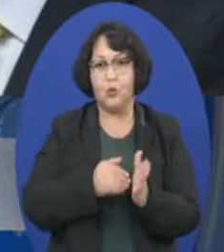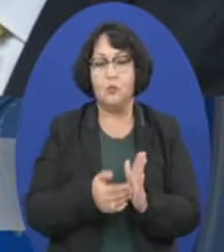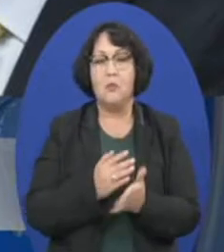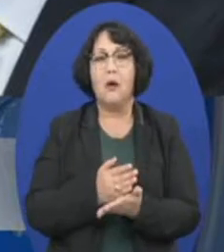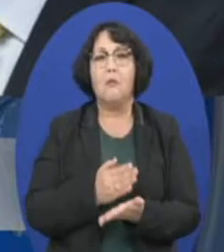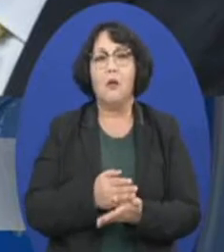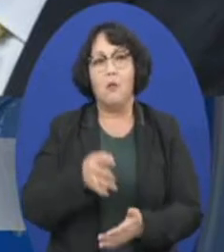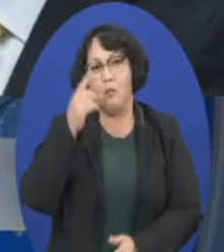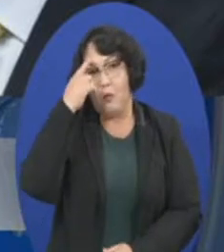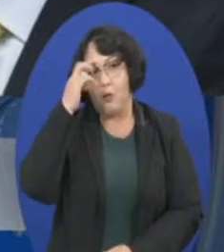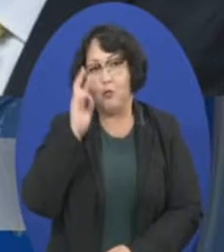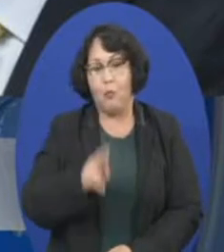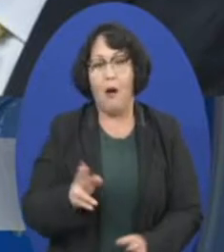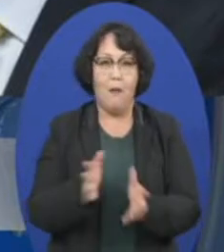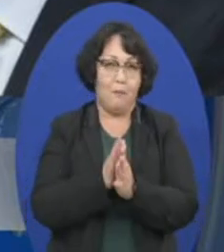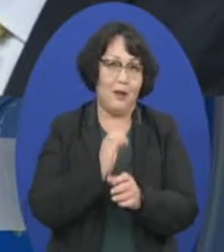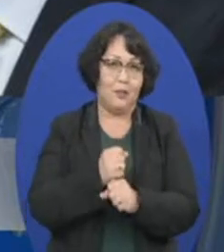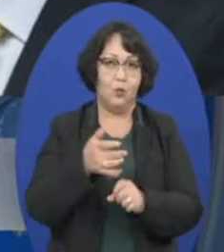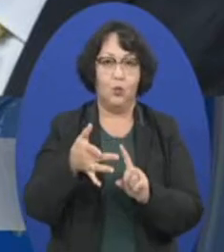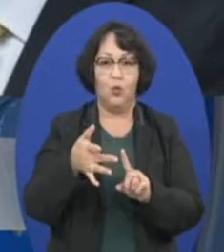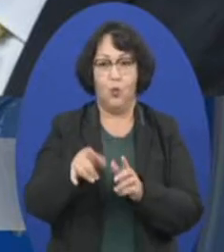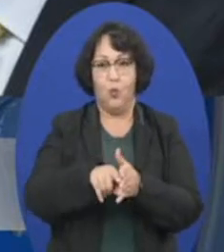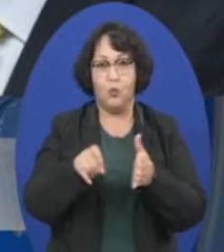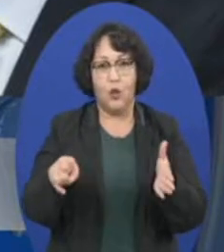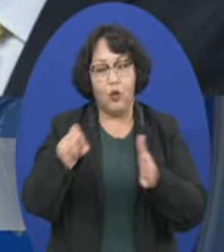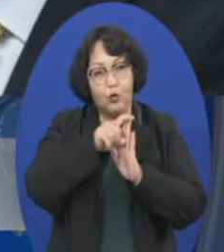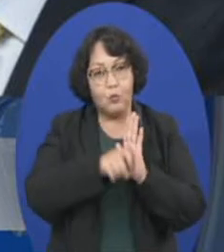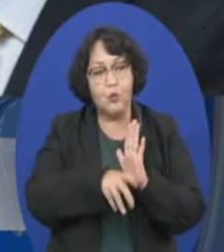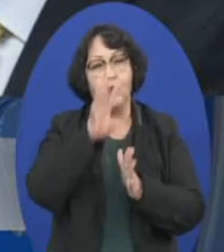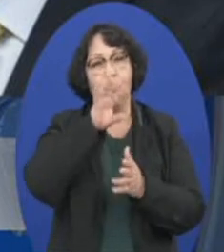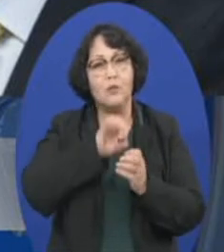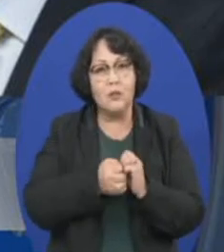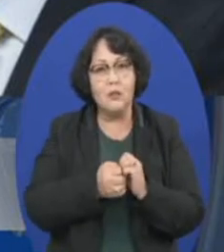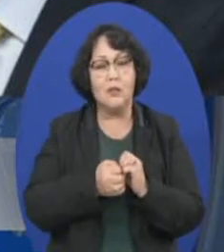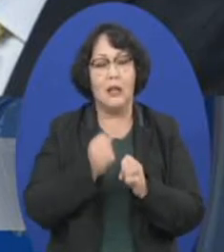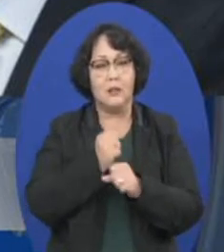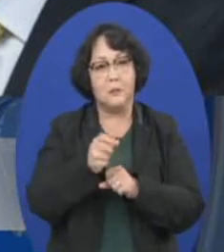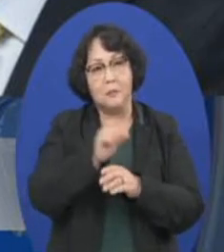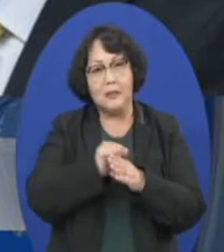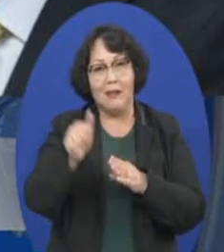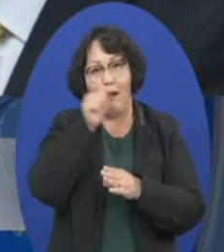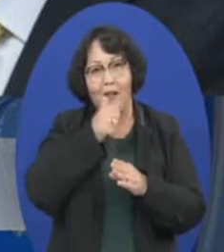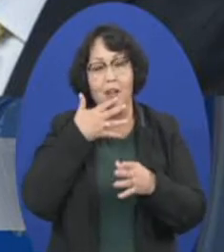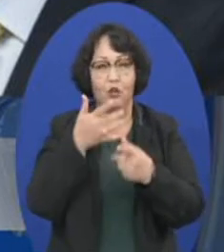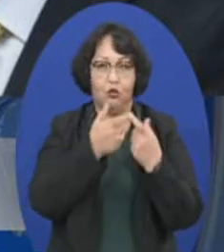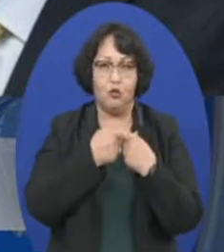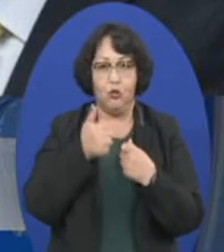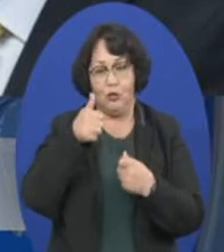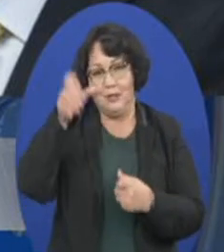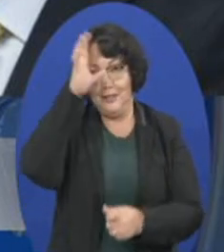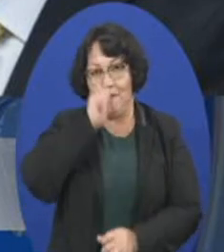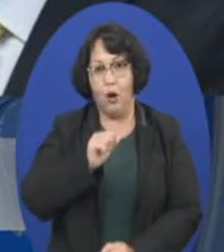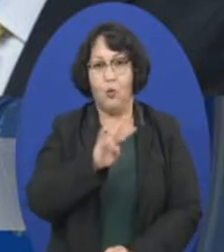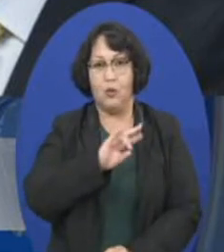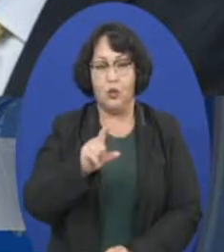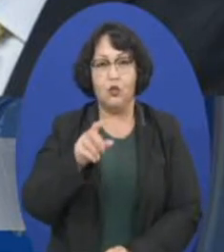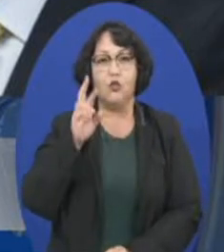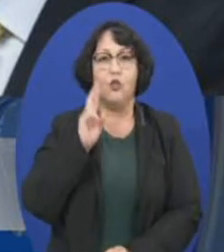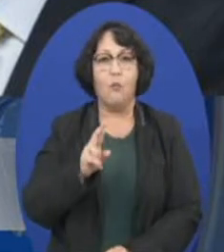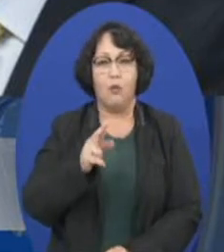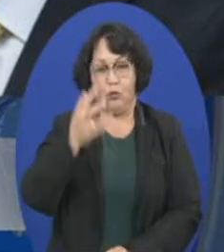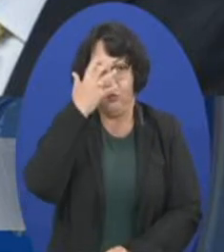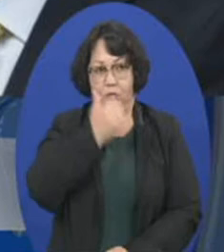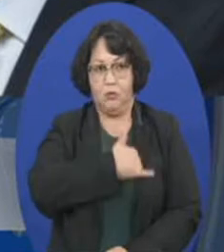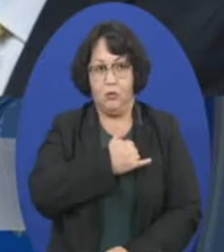юм байна. Талууд Монгол Японы хамтын ажиллагааны дунд хувцсны хөтөлбөрийг боловсруулах ажлын бэлтгэлийг хангах талаар тохирно. Мөн ерөнхий сайд Л.Оюун-Эрдэнэ Японы эрх